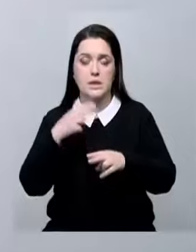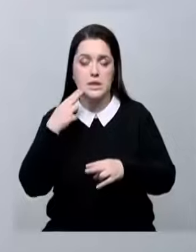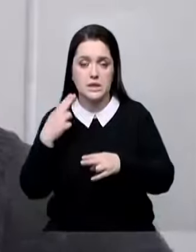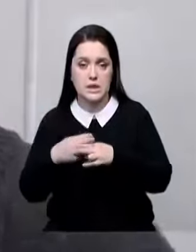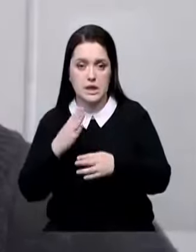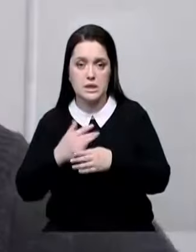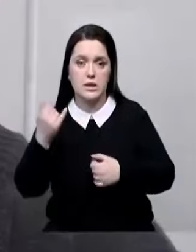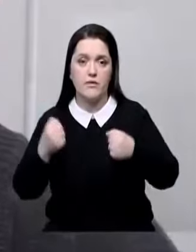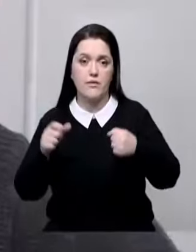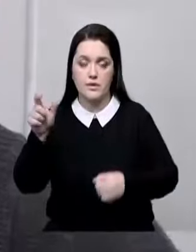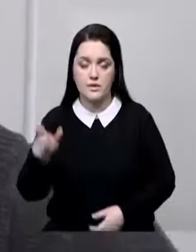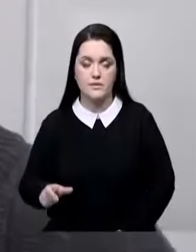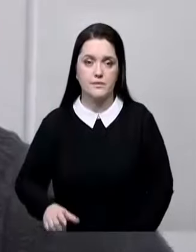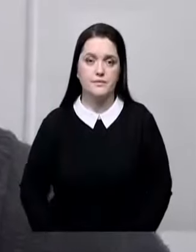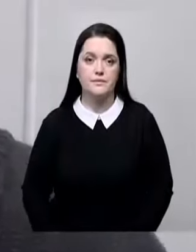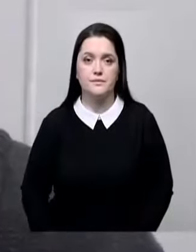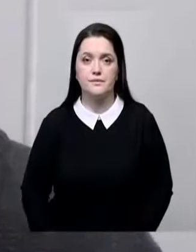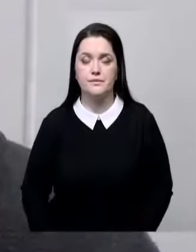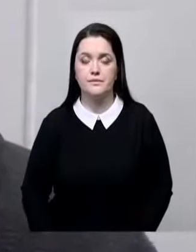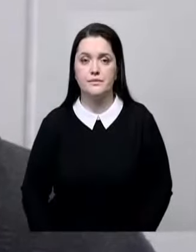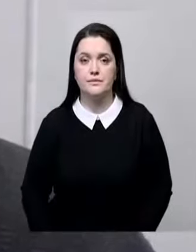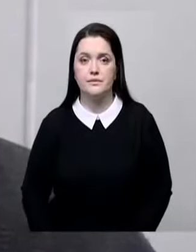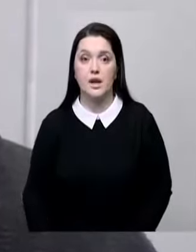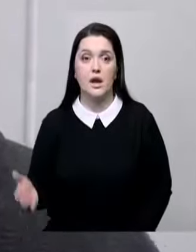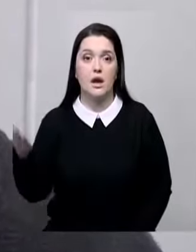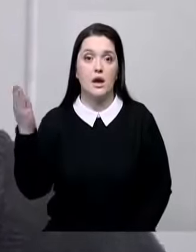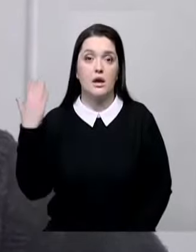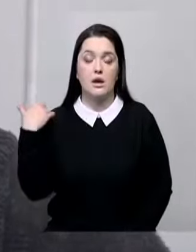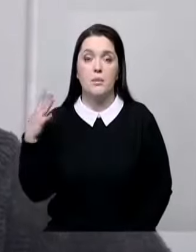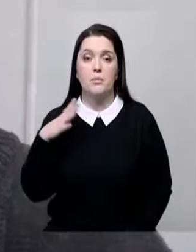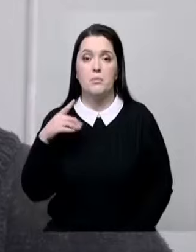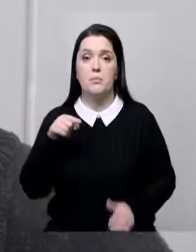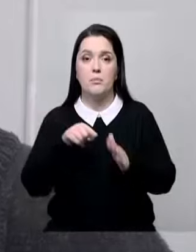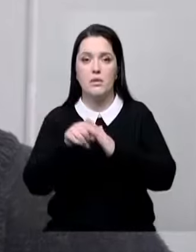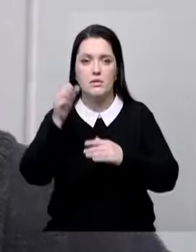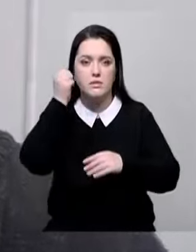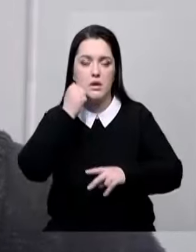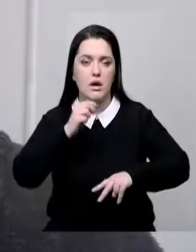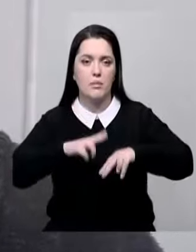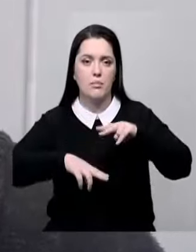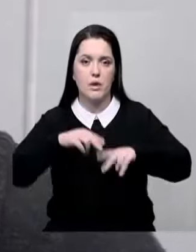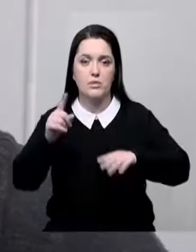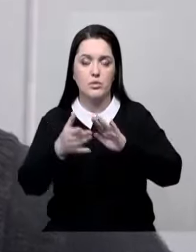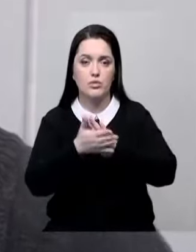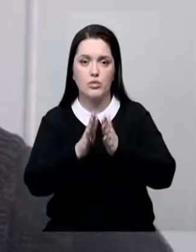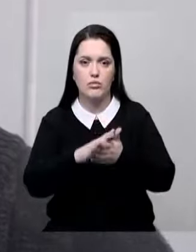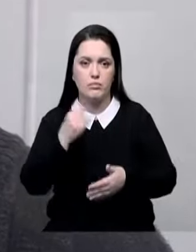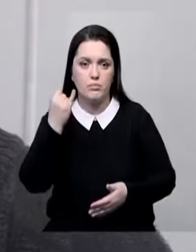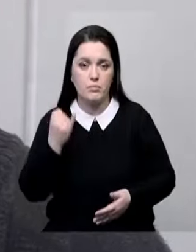и водитель. Раньше больница находилась в здании старой постройки. Там условия